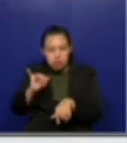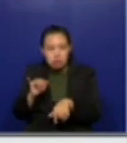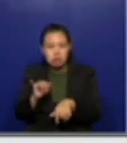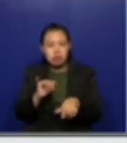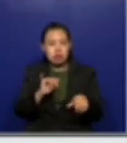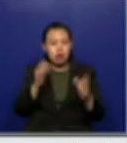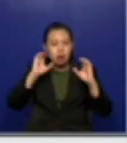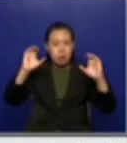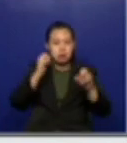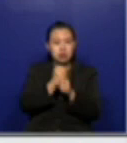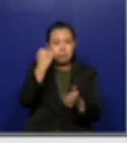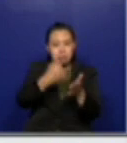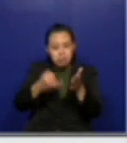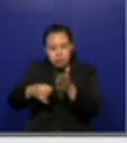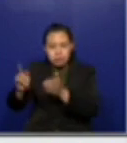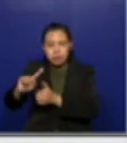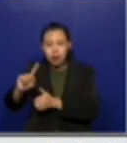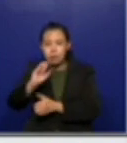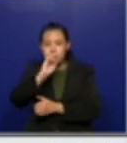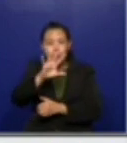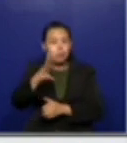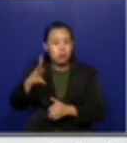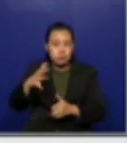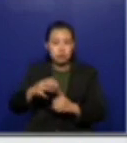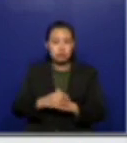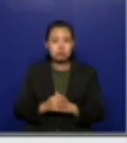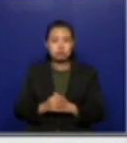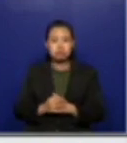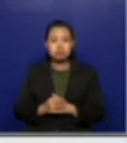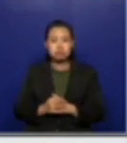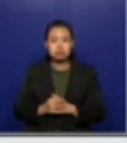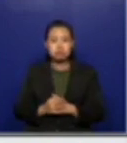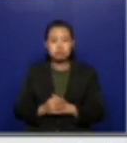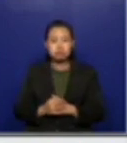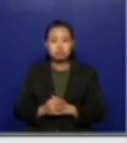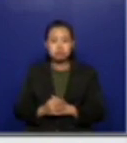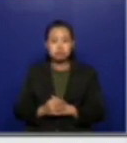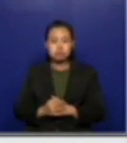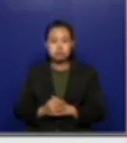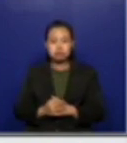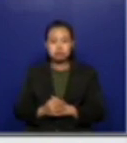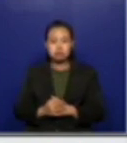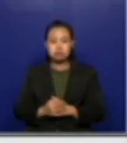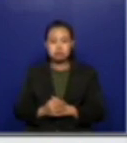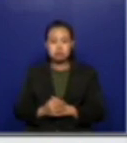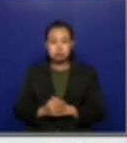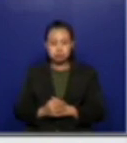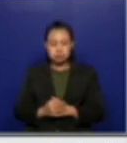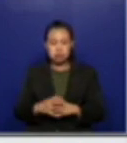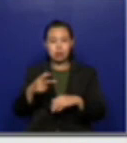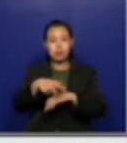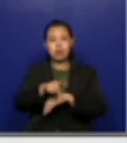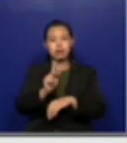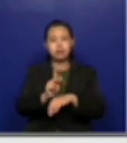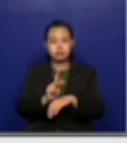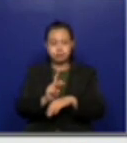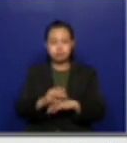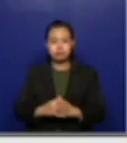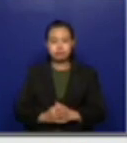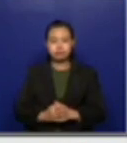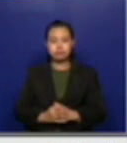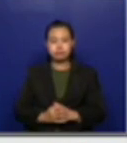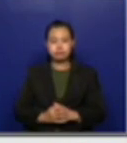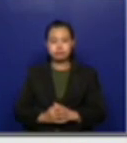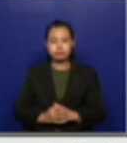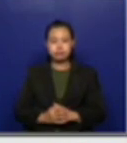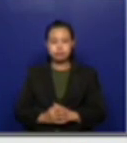ทำนั้นเนี่ยพวกเรากำลังจะเข้าเผาจริงและลอยอังคารแบบไหนอย่างไรครับท่านประธานครับดูต่อมานะฮะ